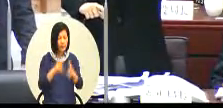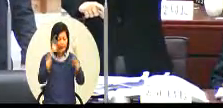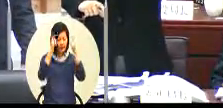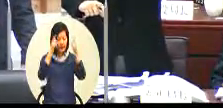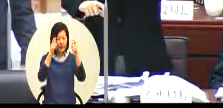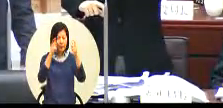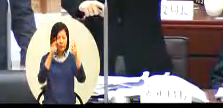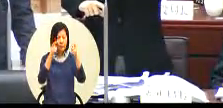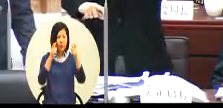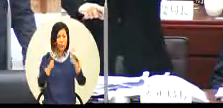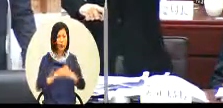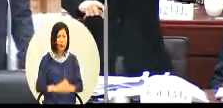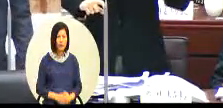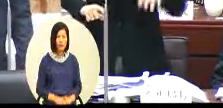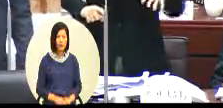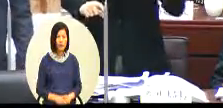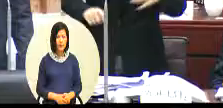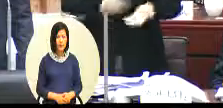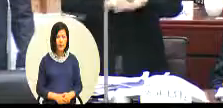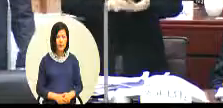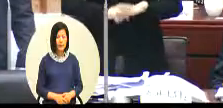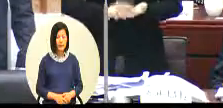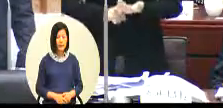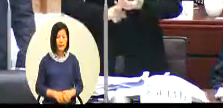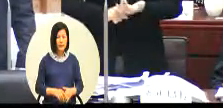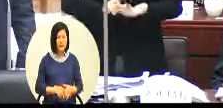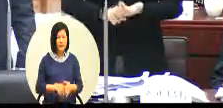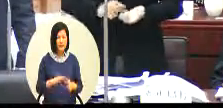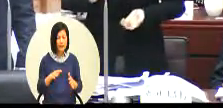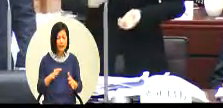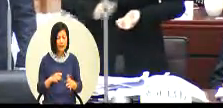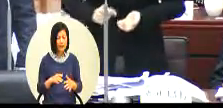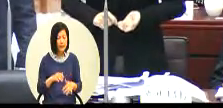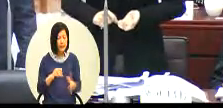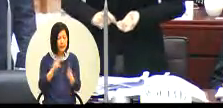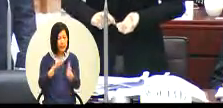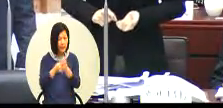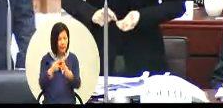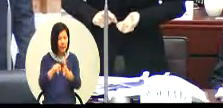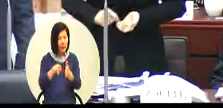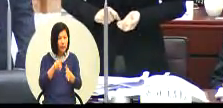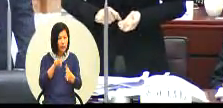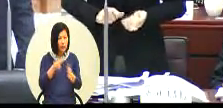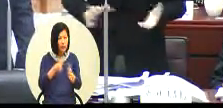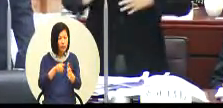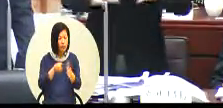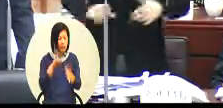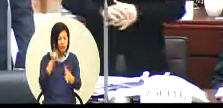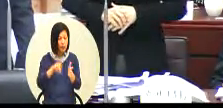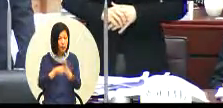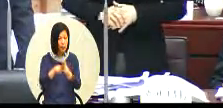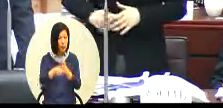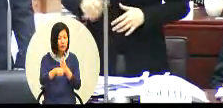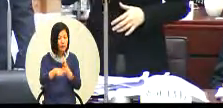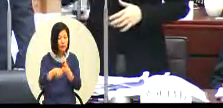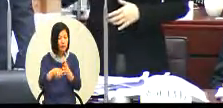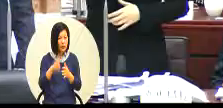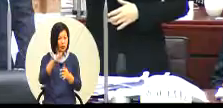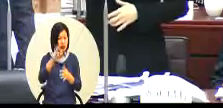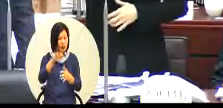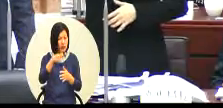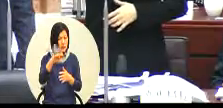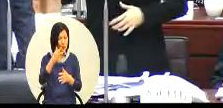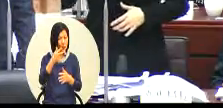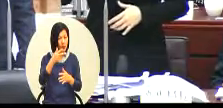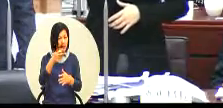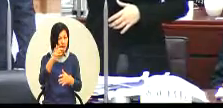高雄的境内的学校有相关科系的学生毕业大概有700多位，所以我们算起来觉得我们在